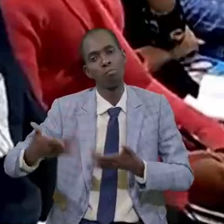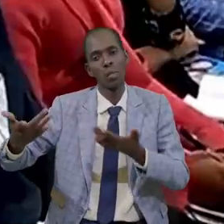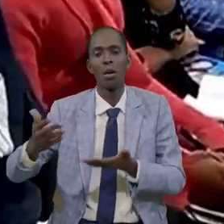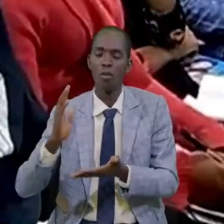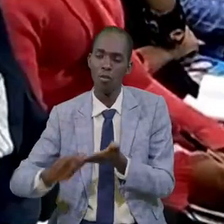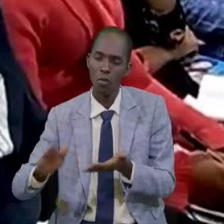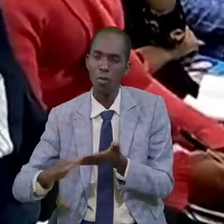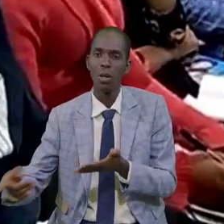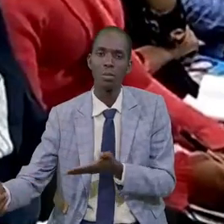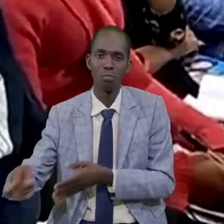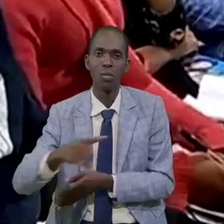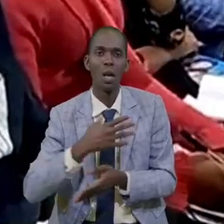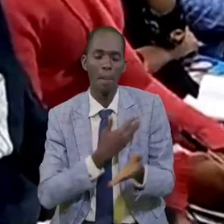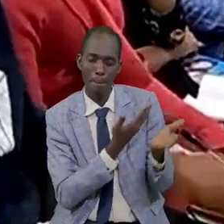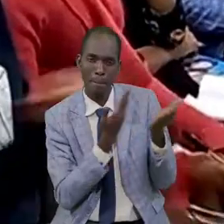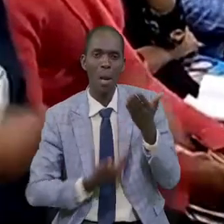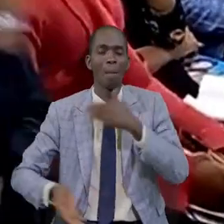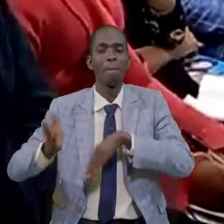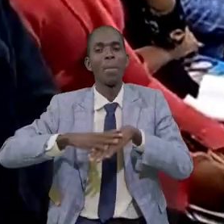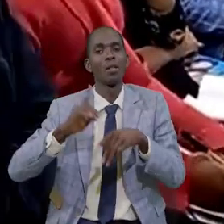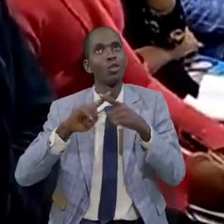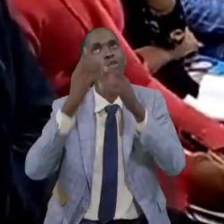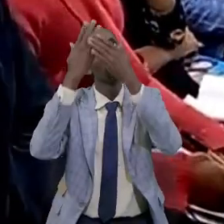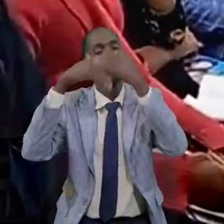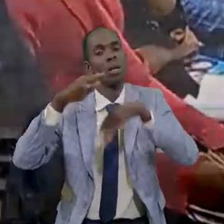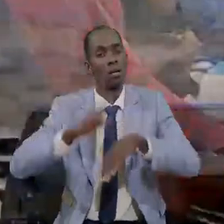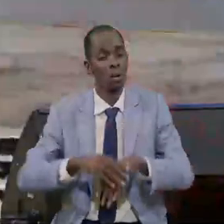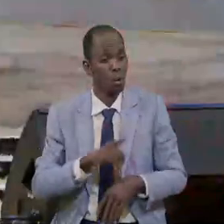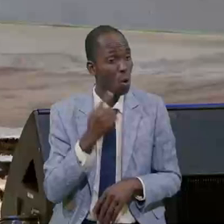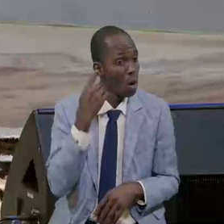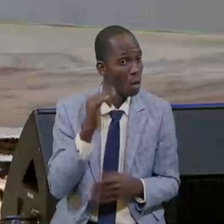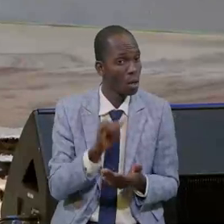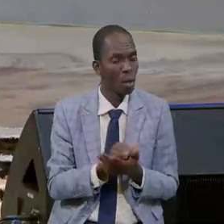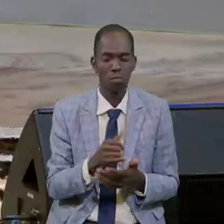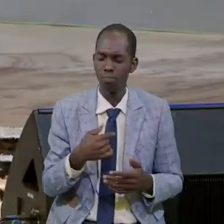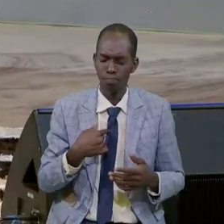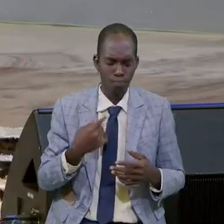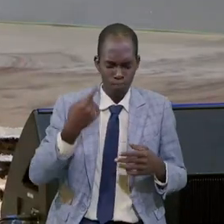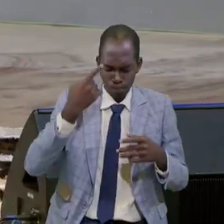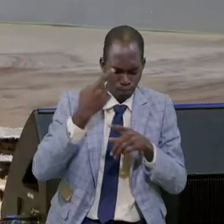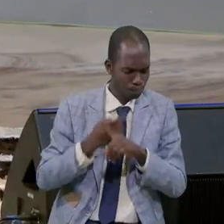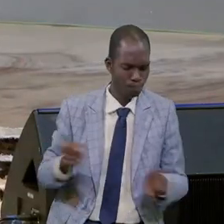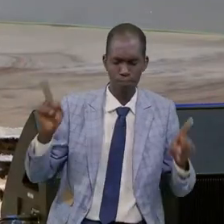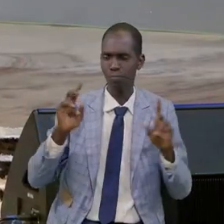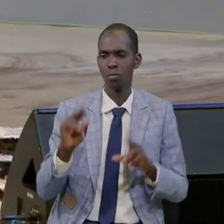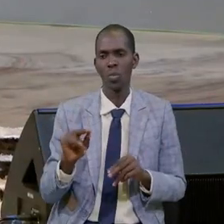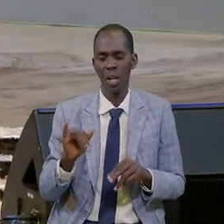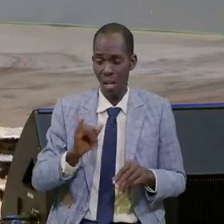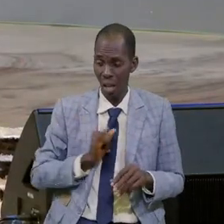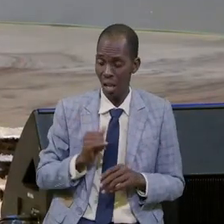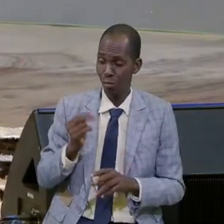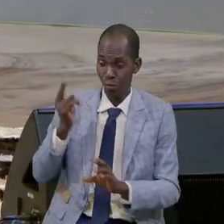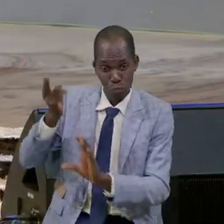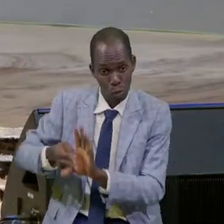va ôter leur père de lieu de souffrance et va l'amener au paradis. Je dis non, je ne peux pas prendre